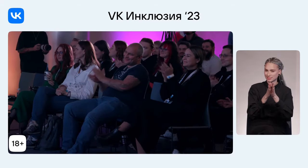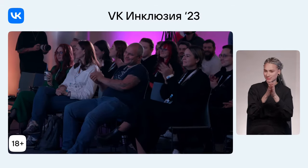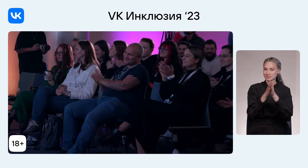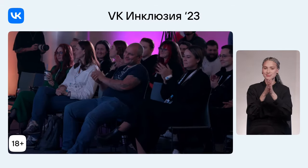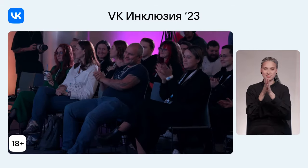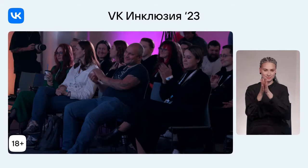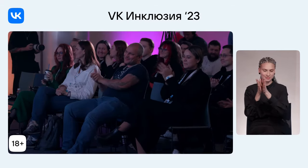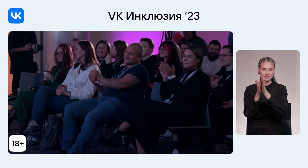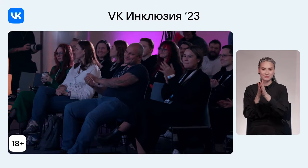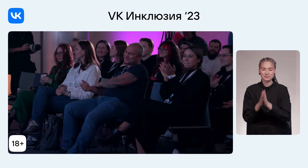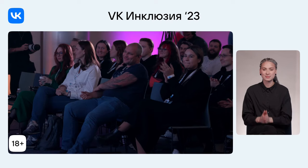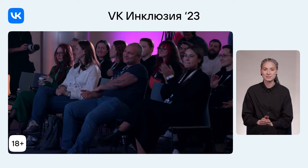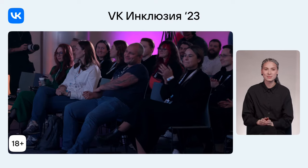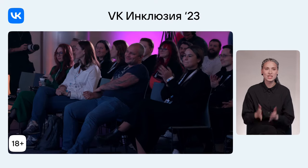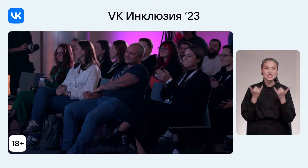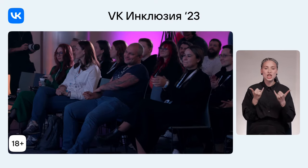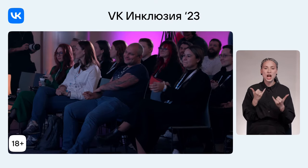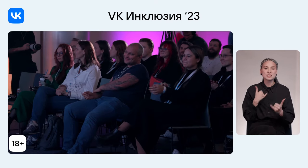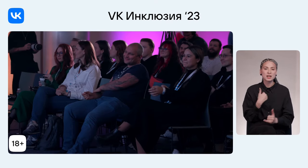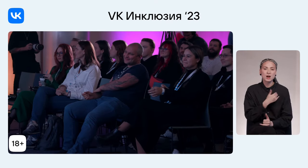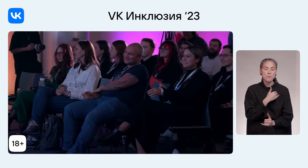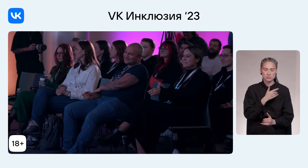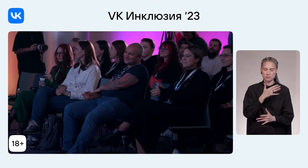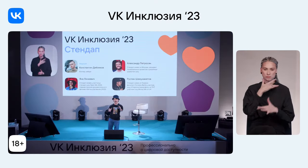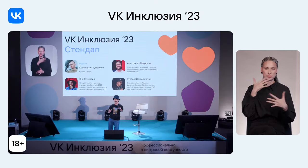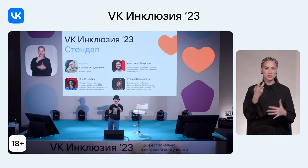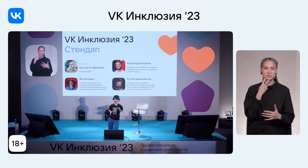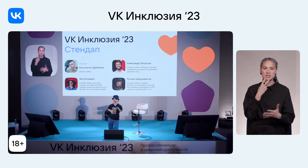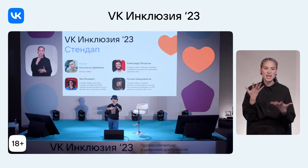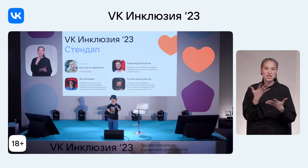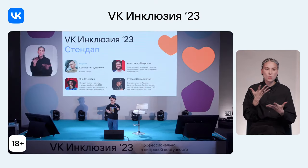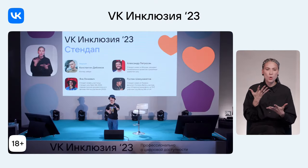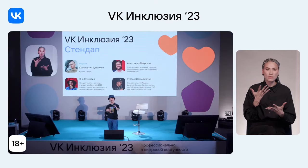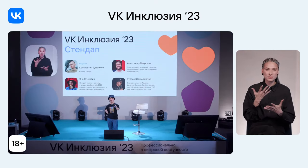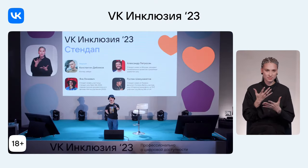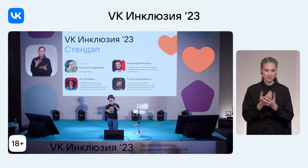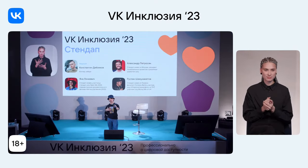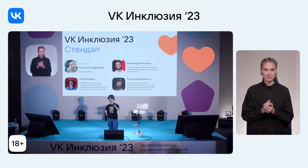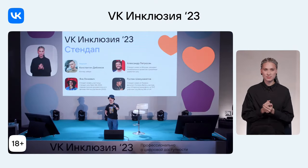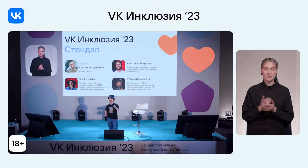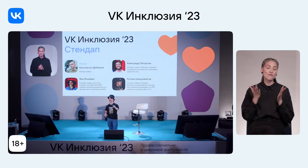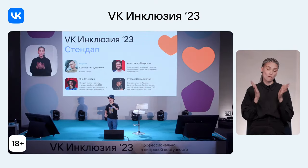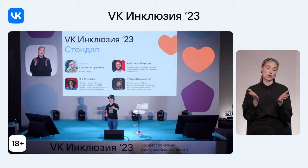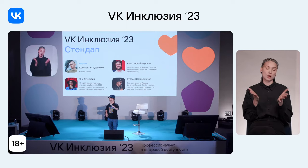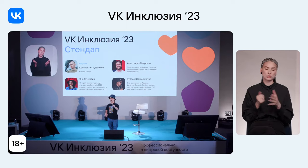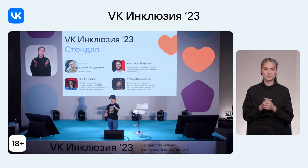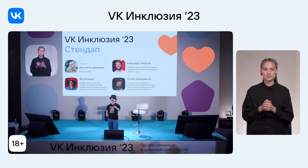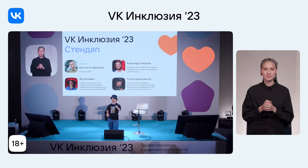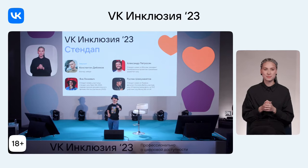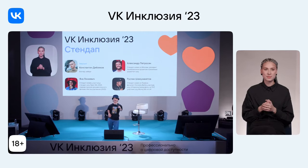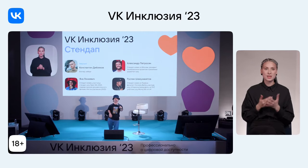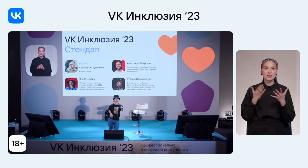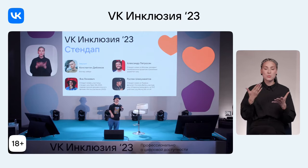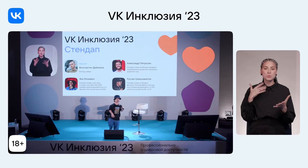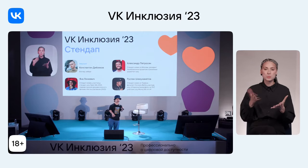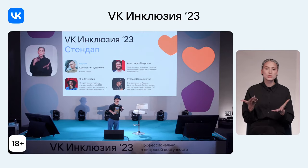хотите смеяться, смейтесь, вообще расслабьтесь максимально. Никакого напряжения, только веселуха. Вот так я считаю. Мы будем